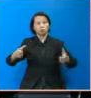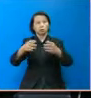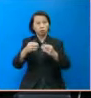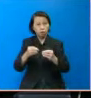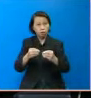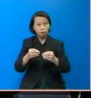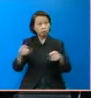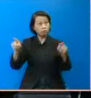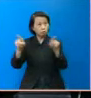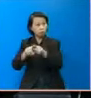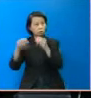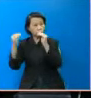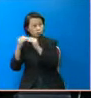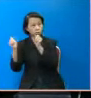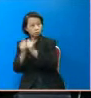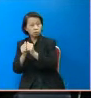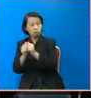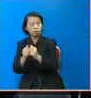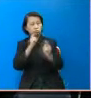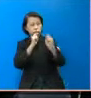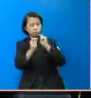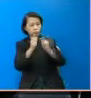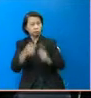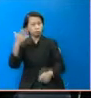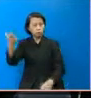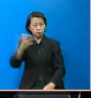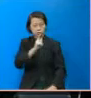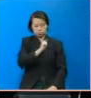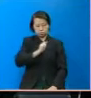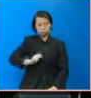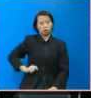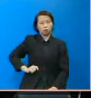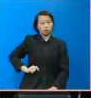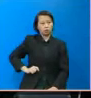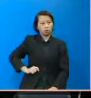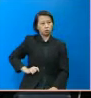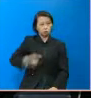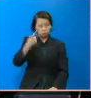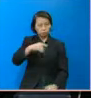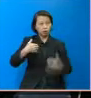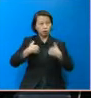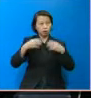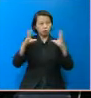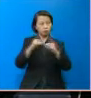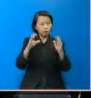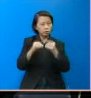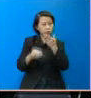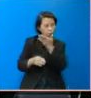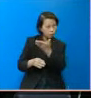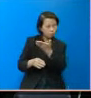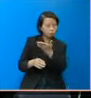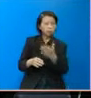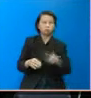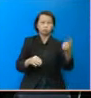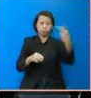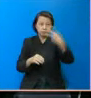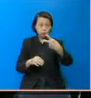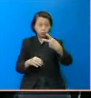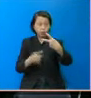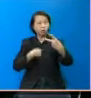selaras seperti apa yang telah dititahkan oleh Tuanku Agong untuk kita adakan persidangan? Yang